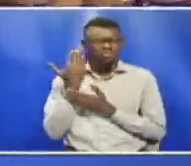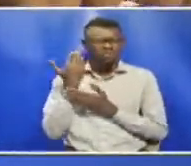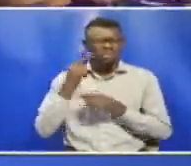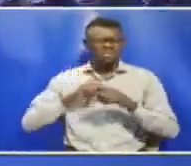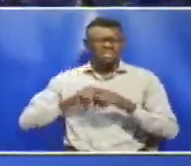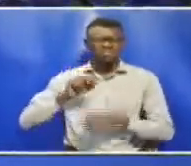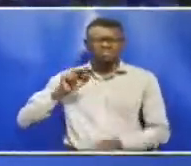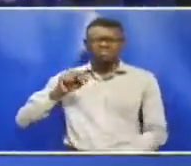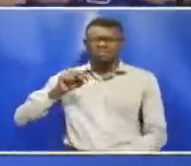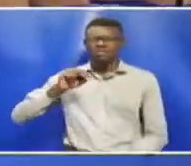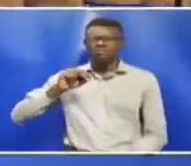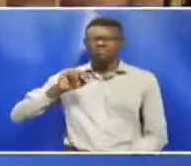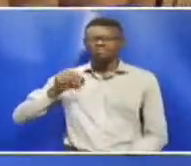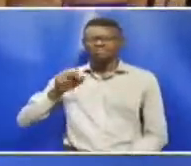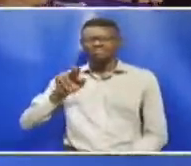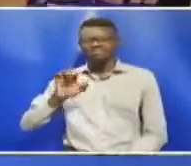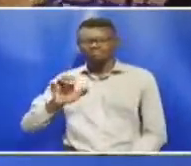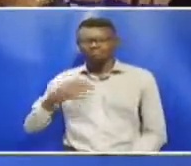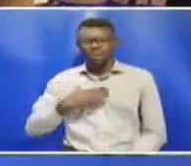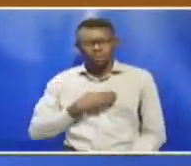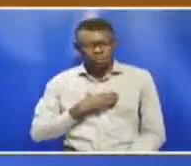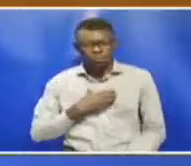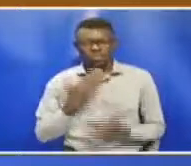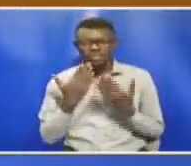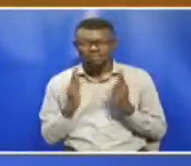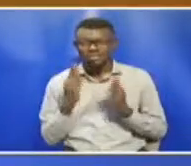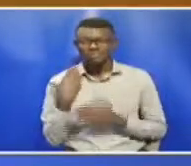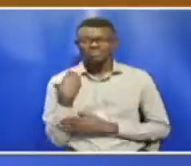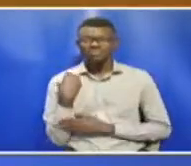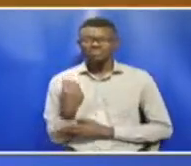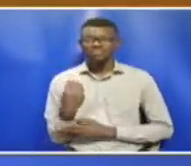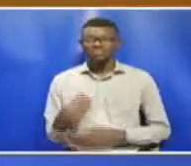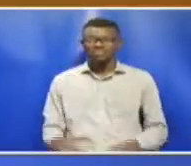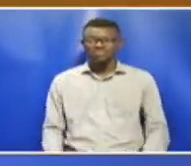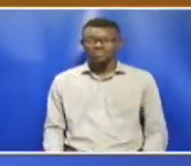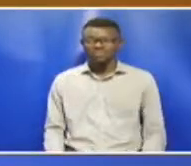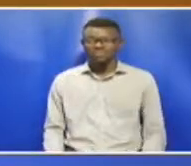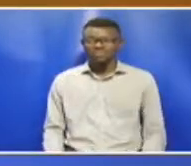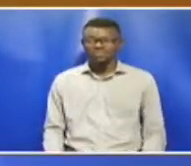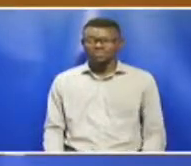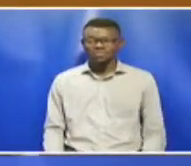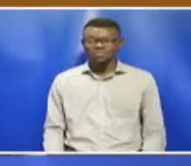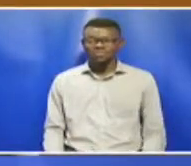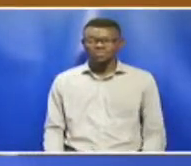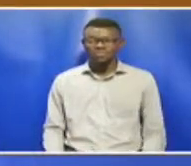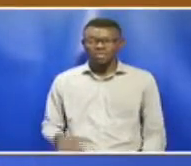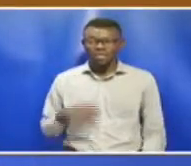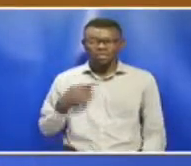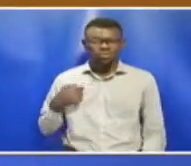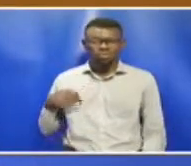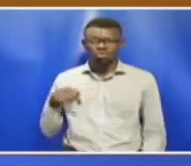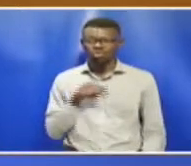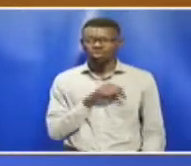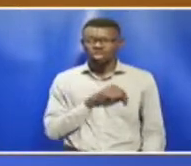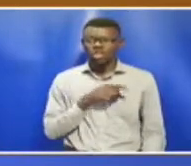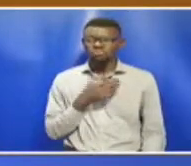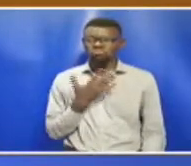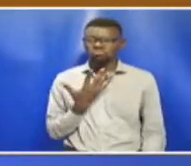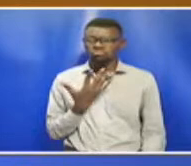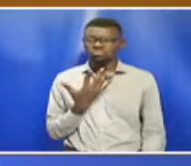Njue baada ya kustaafu mwanzo wa mwaka huu. Sisi tutakufuata na tutafanya